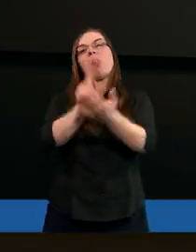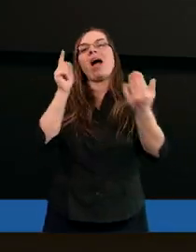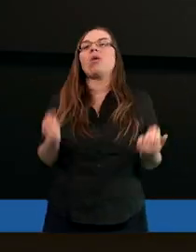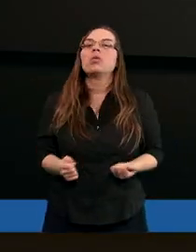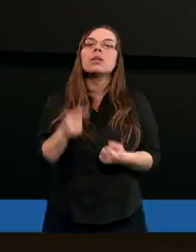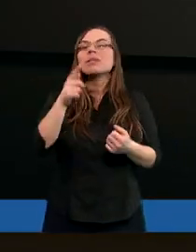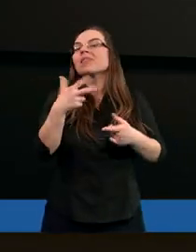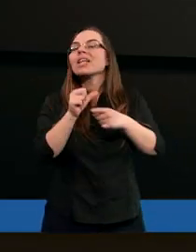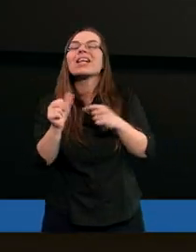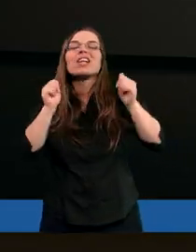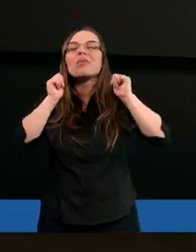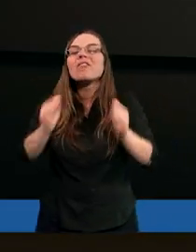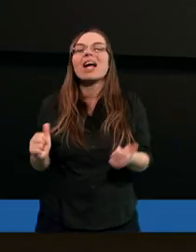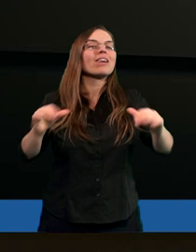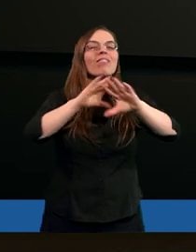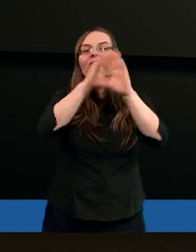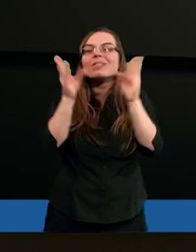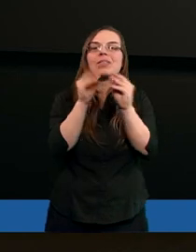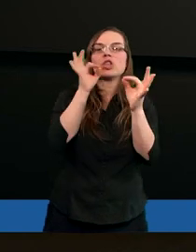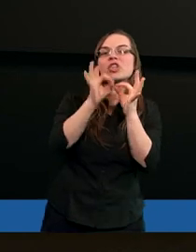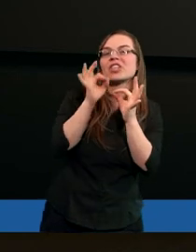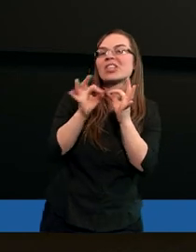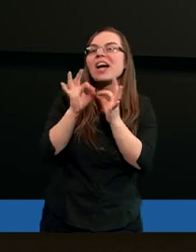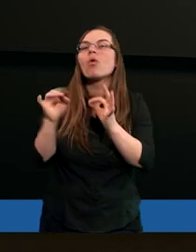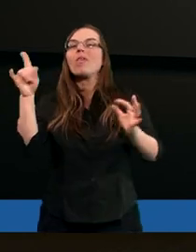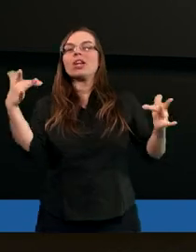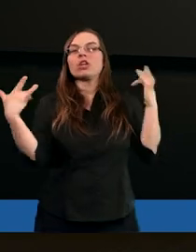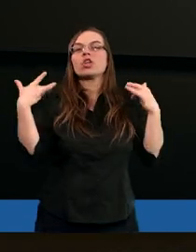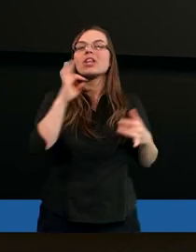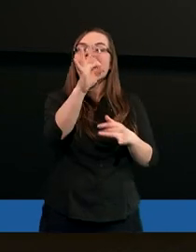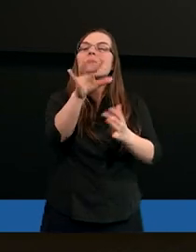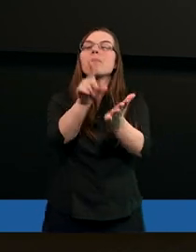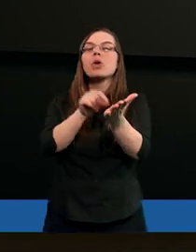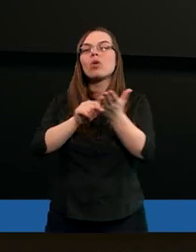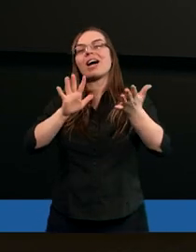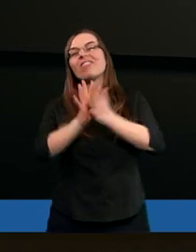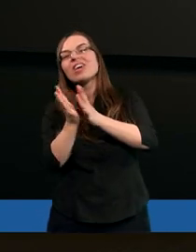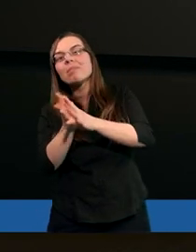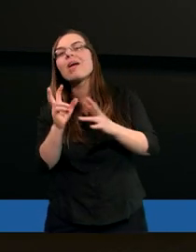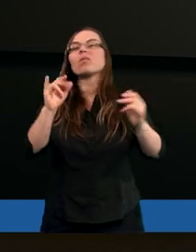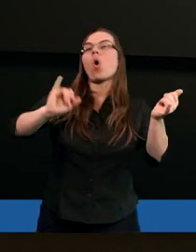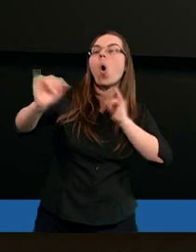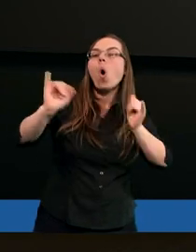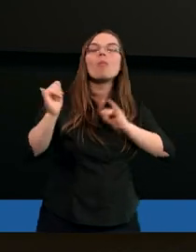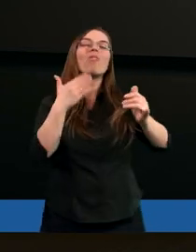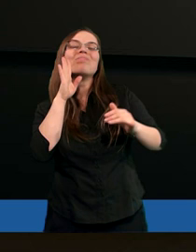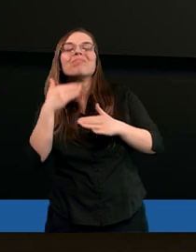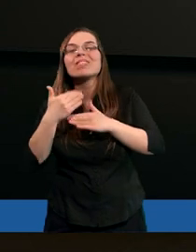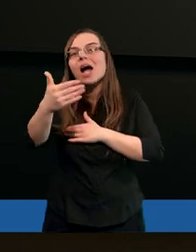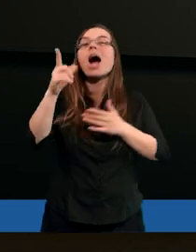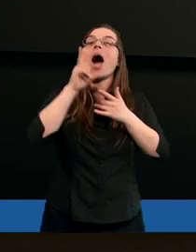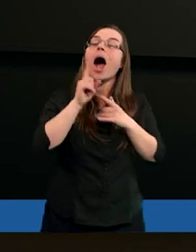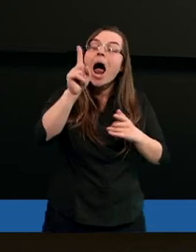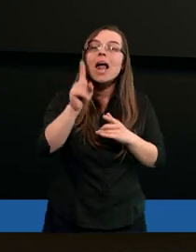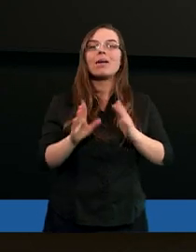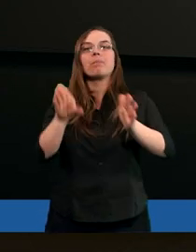nie jesteśmy w stanie tutaj wszystkich szczegółów z życia Piotra wymienić, czy omówić i tak dalej, ale